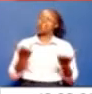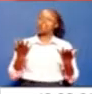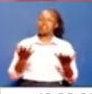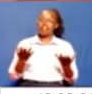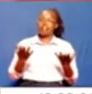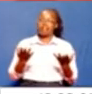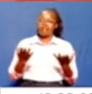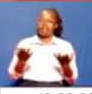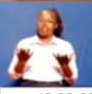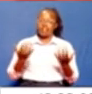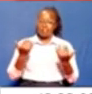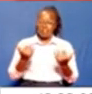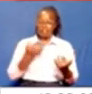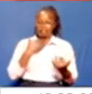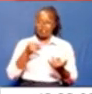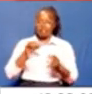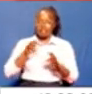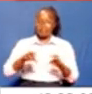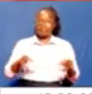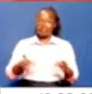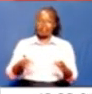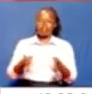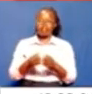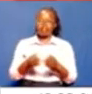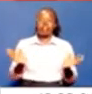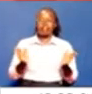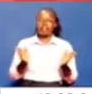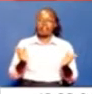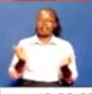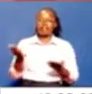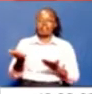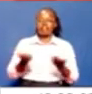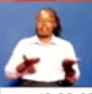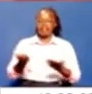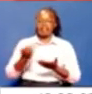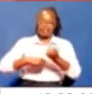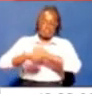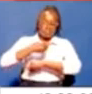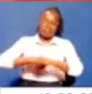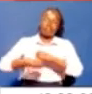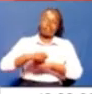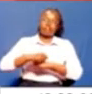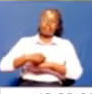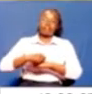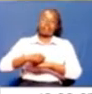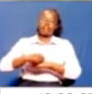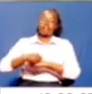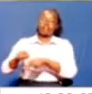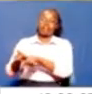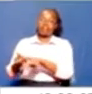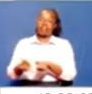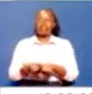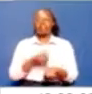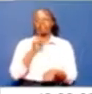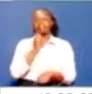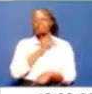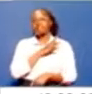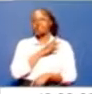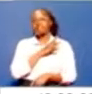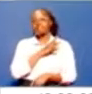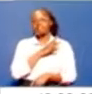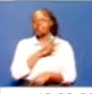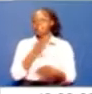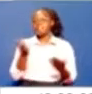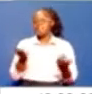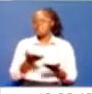hao wanataka soko hilo lifunguliwe kwa shughuli za kibiashara. Aidha wachuuzi hao wamelalamika kuhusu mahali ambako